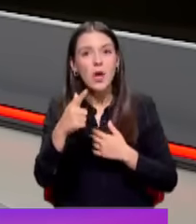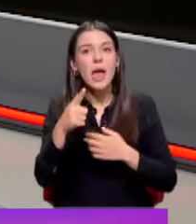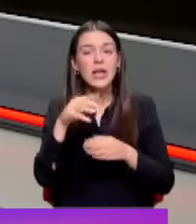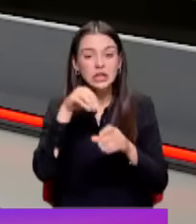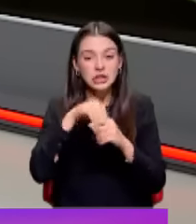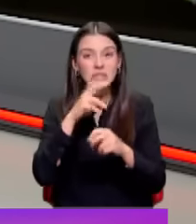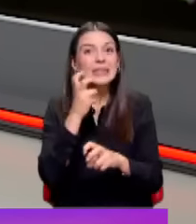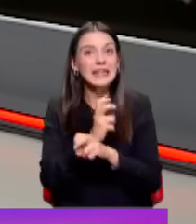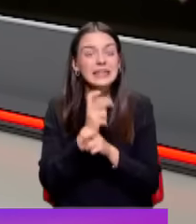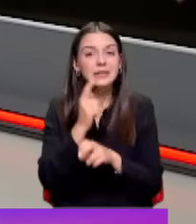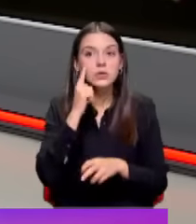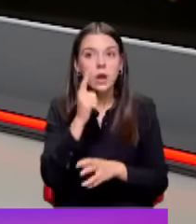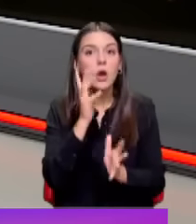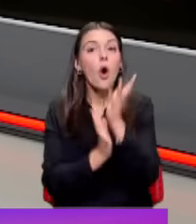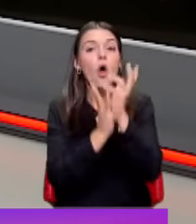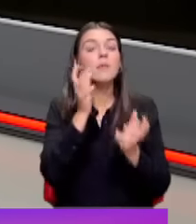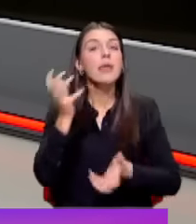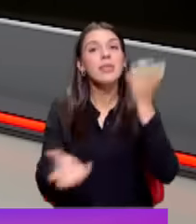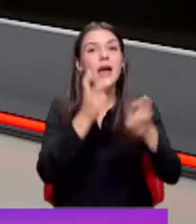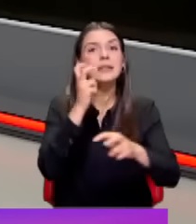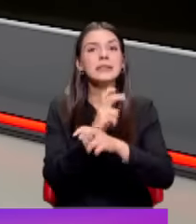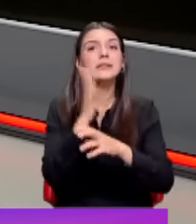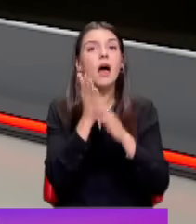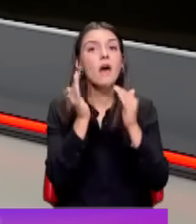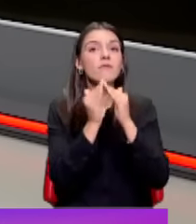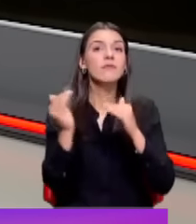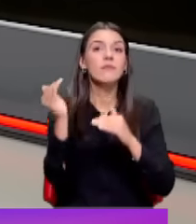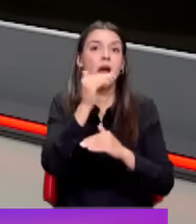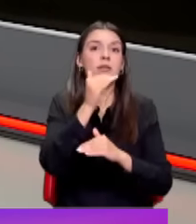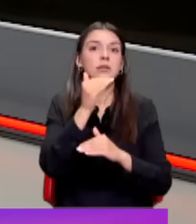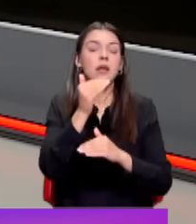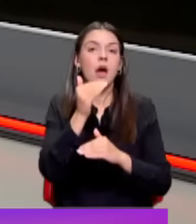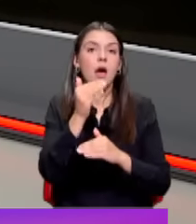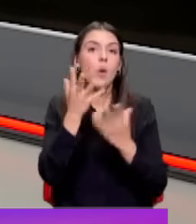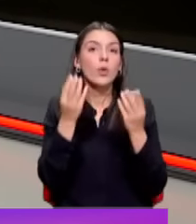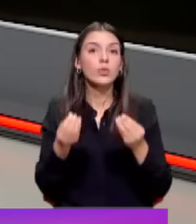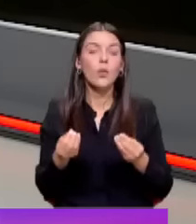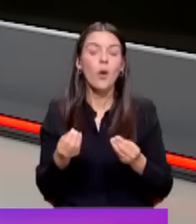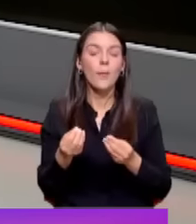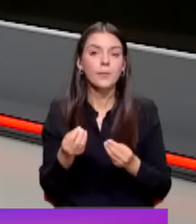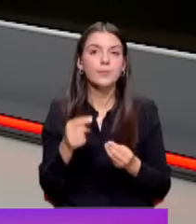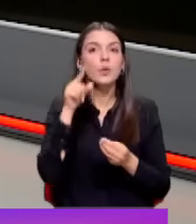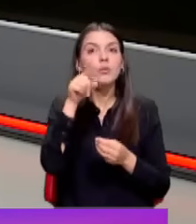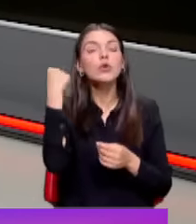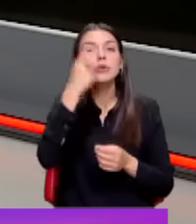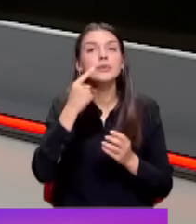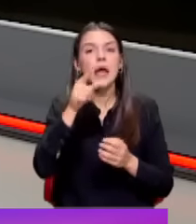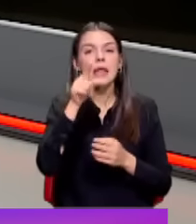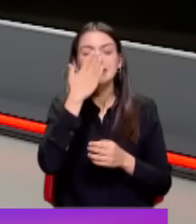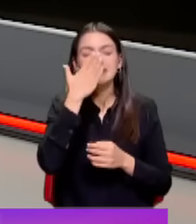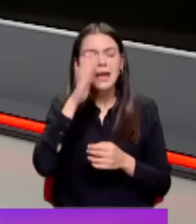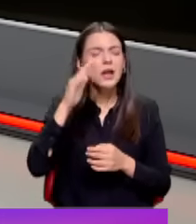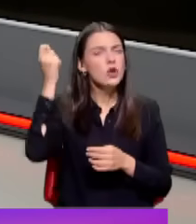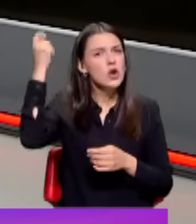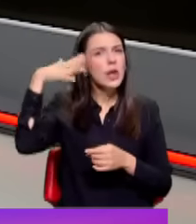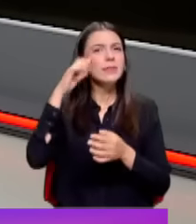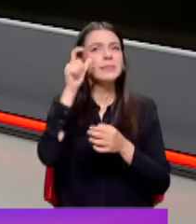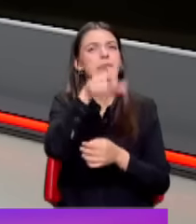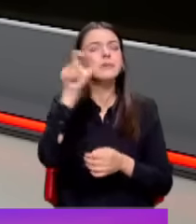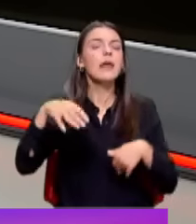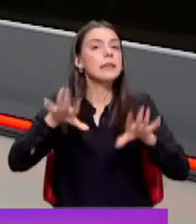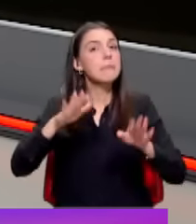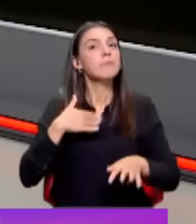krizi orman yangını riskini her zaman olduğundan daha da arttırıyor. Dolayısıyla sadece yönetenlerin değil,